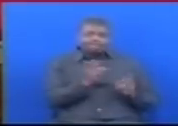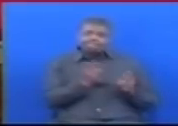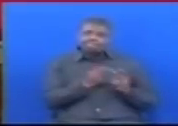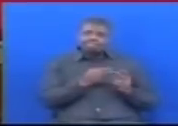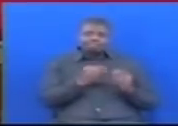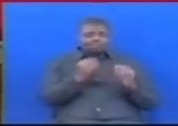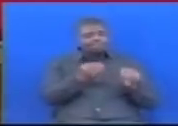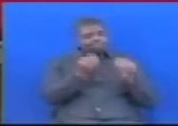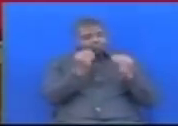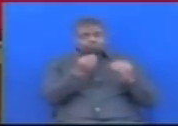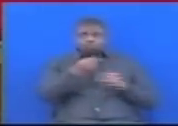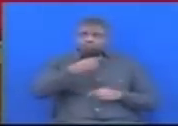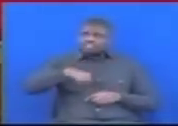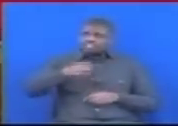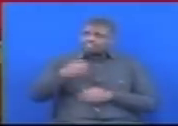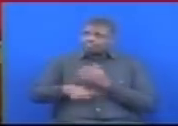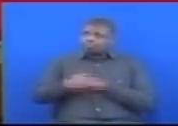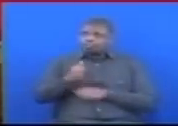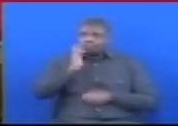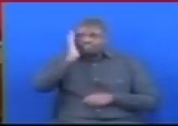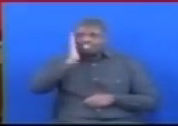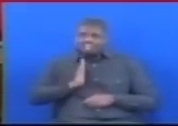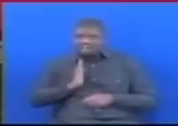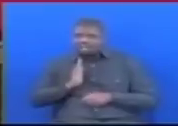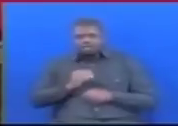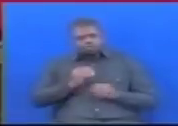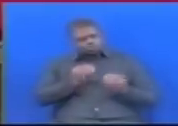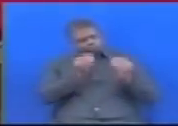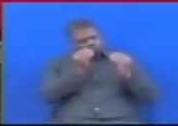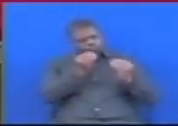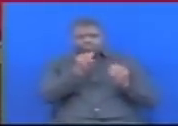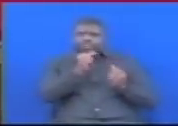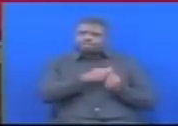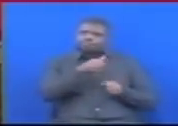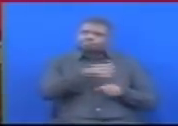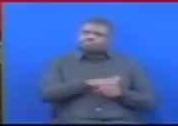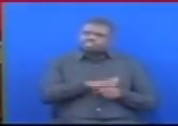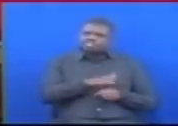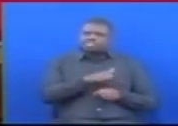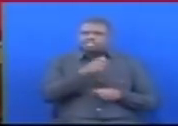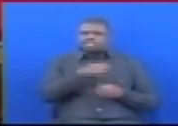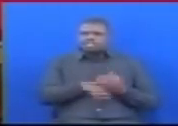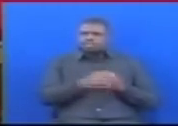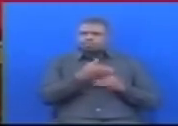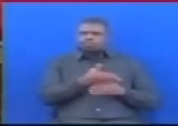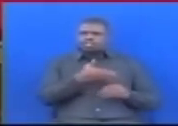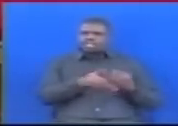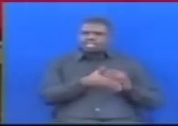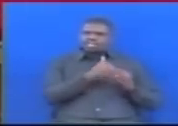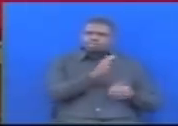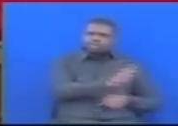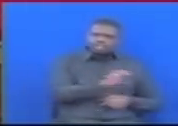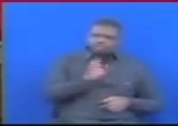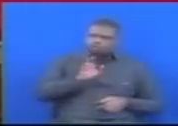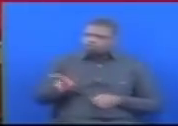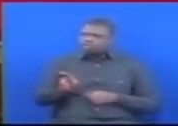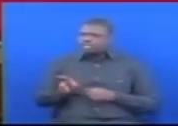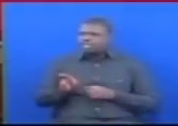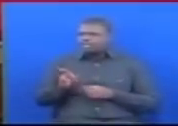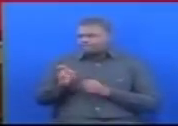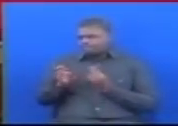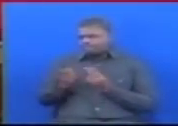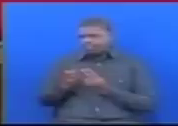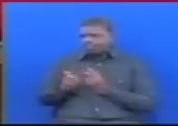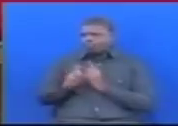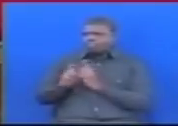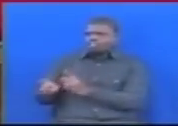funzo kwa hasa hususan kwa sisi viongozi vijana. Tumekuwa tukijifunza mambo mengi sana katika ujengaji wake wa hoja na hata katika swala zima la ufuatiliaji wa